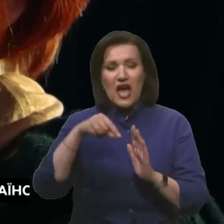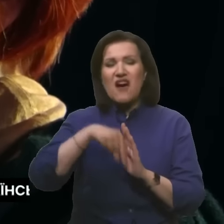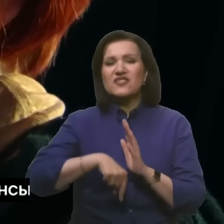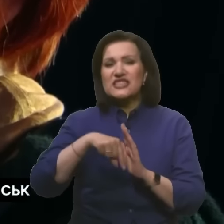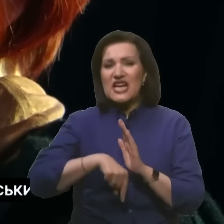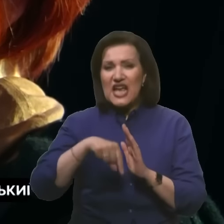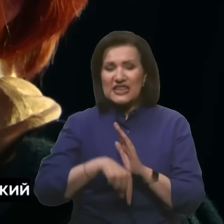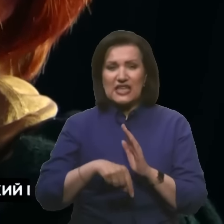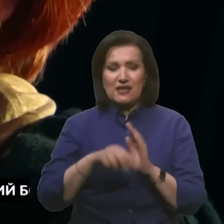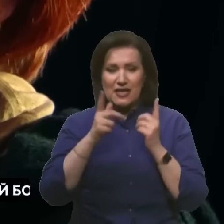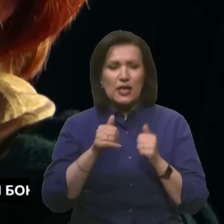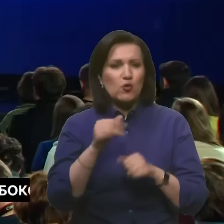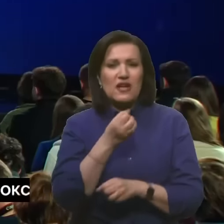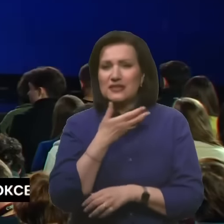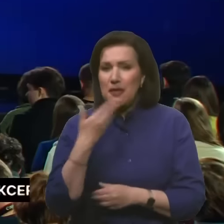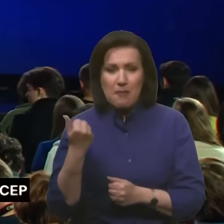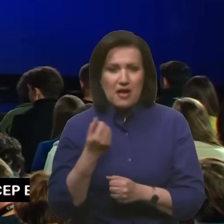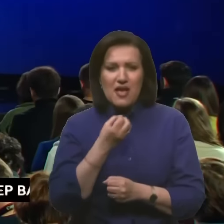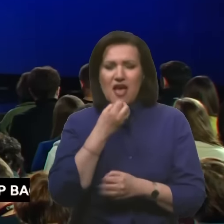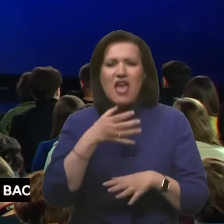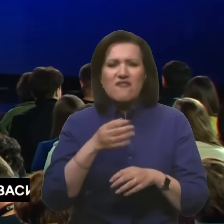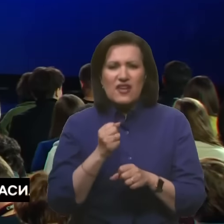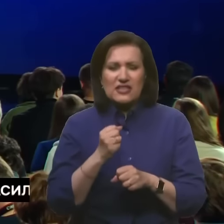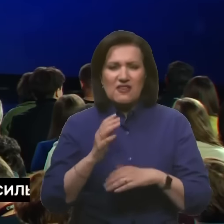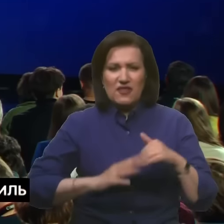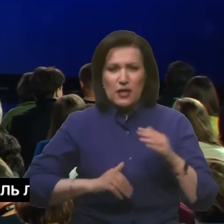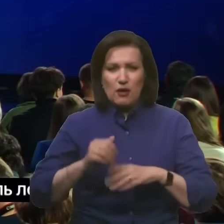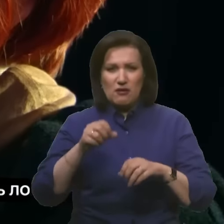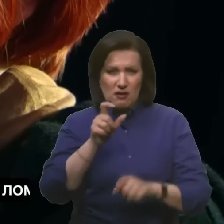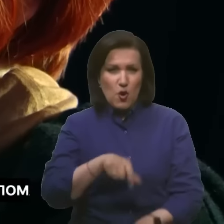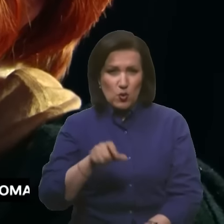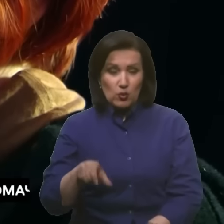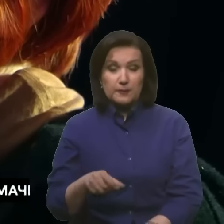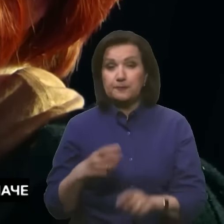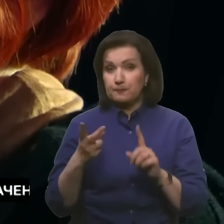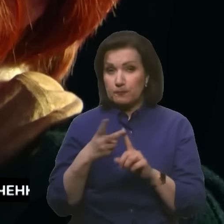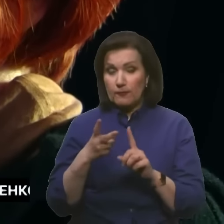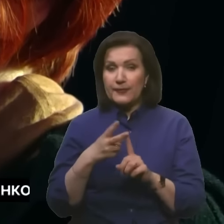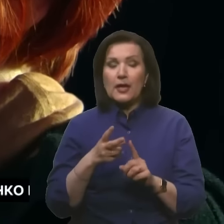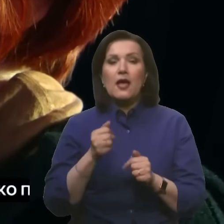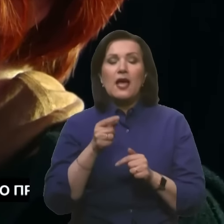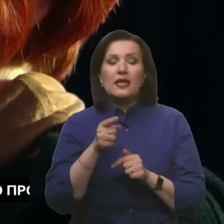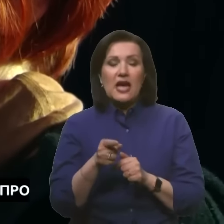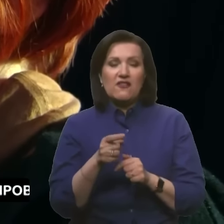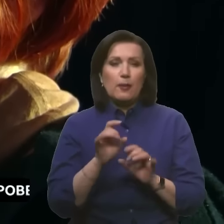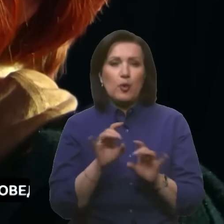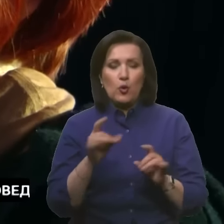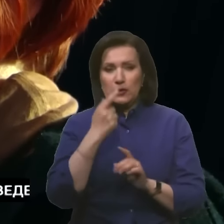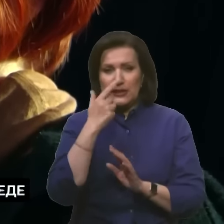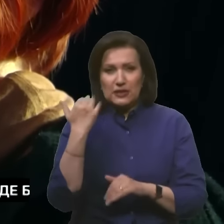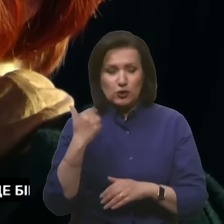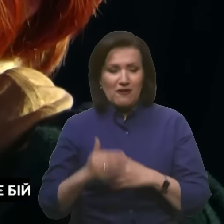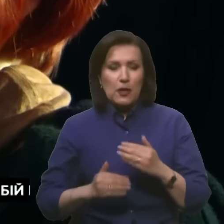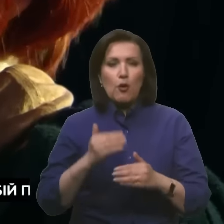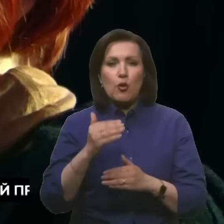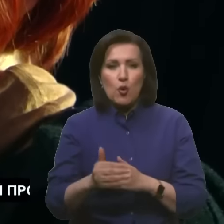немає ефективних рук. По-друге, як ви прокоментуєте нещодавній